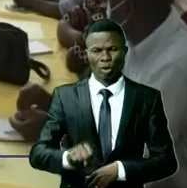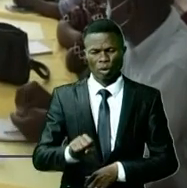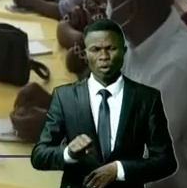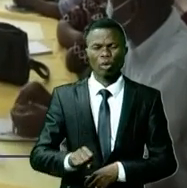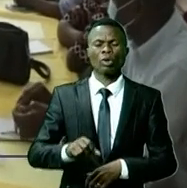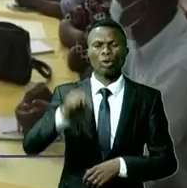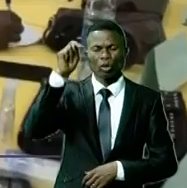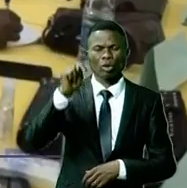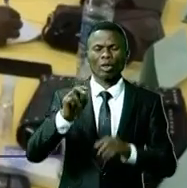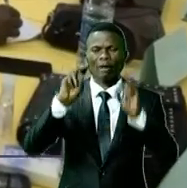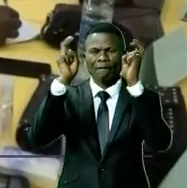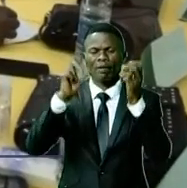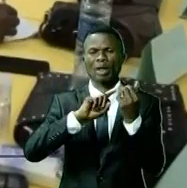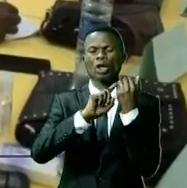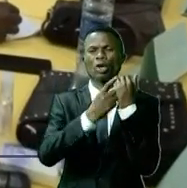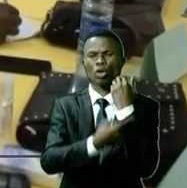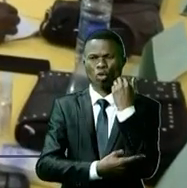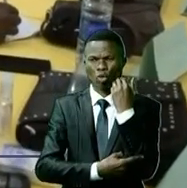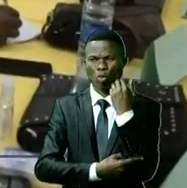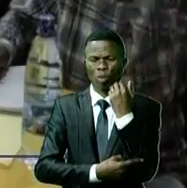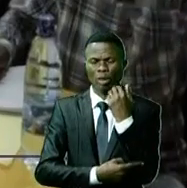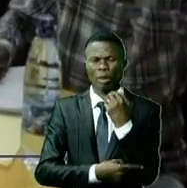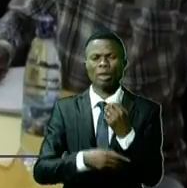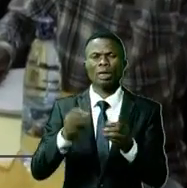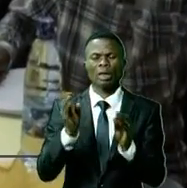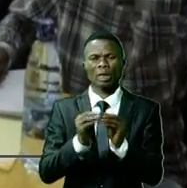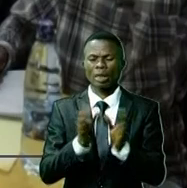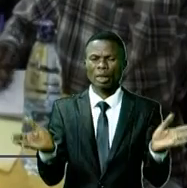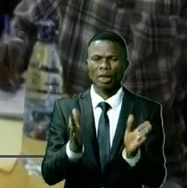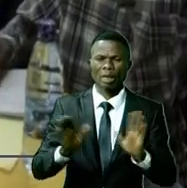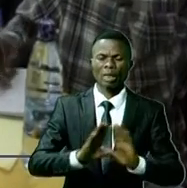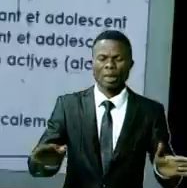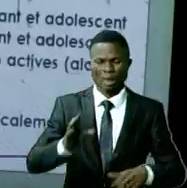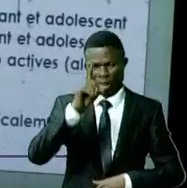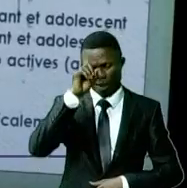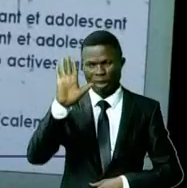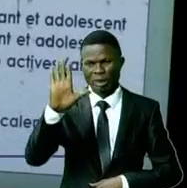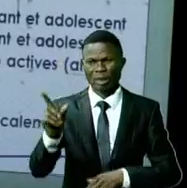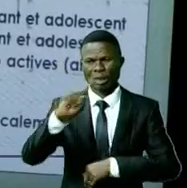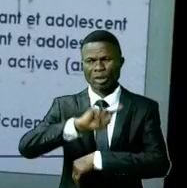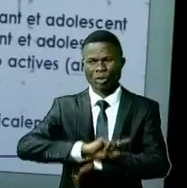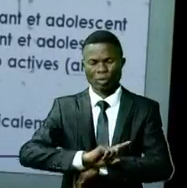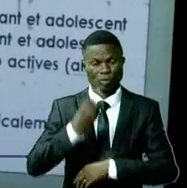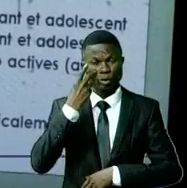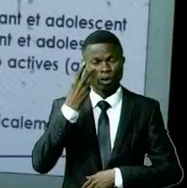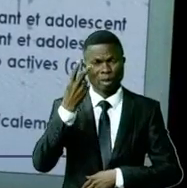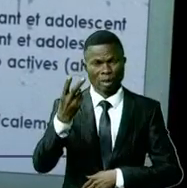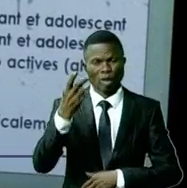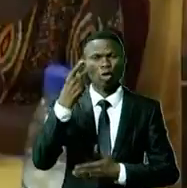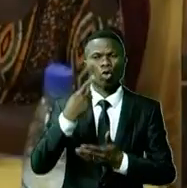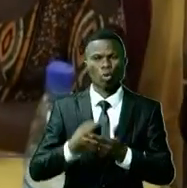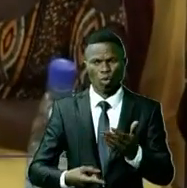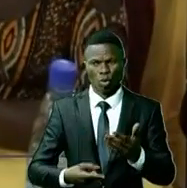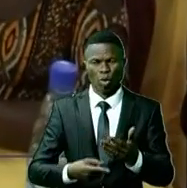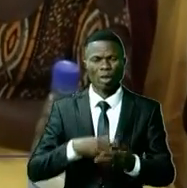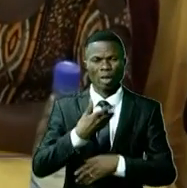clôturé à Goma ce vendredi 8 octobre 2021 des assises de renforcement de capacité de 5 jours. La vision est de vouloir ramener les soins